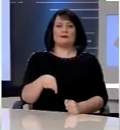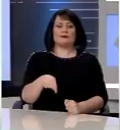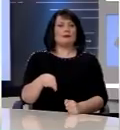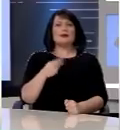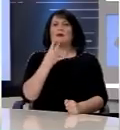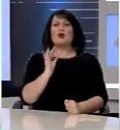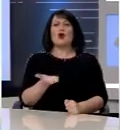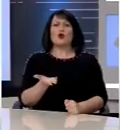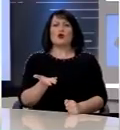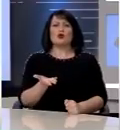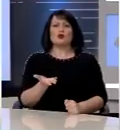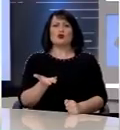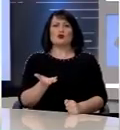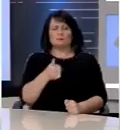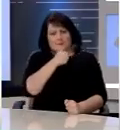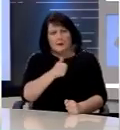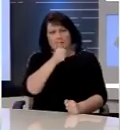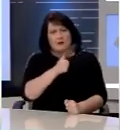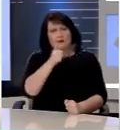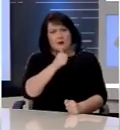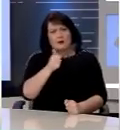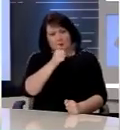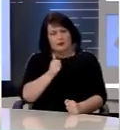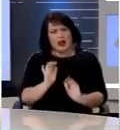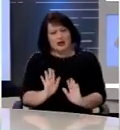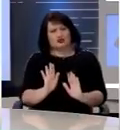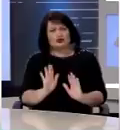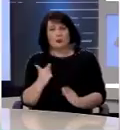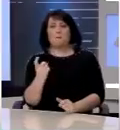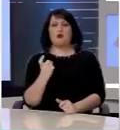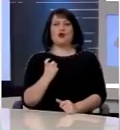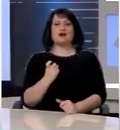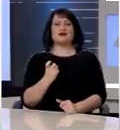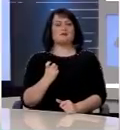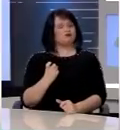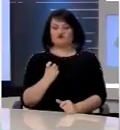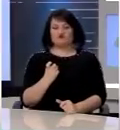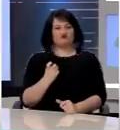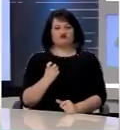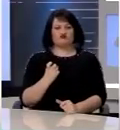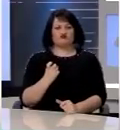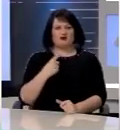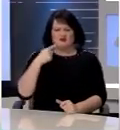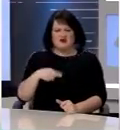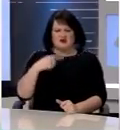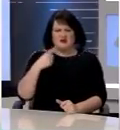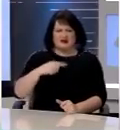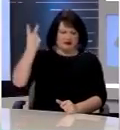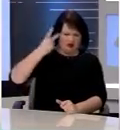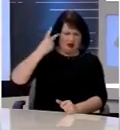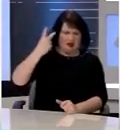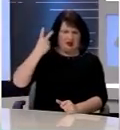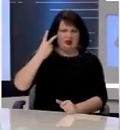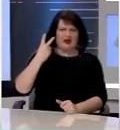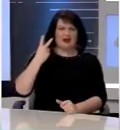Γιατί δεν πρόκειται πλέον να ανεχτώ καμιά πρόκληση, καμιά συκοφαντία και